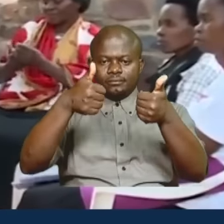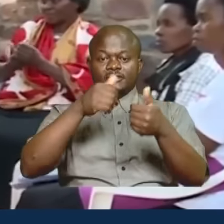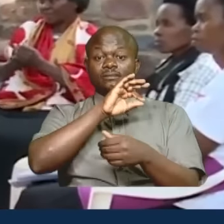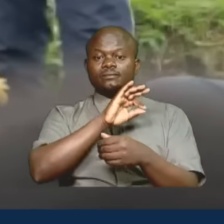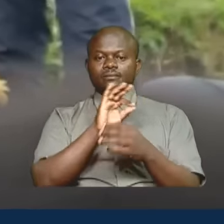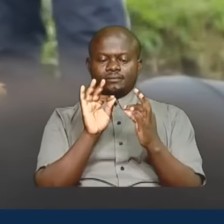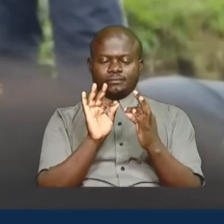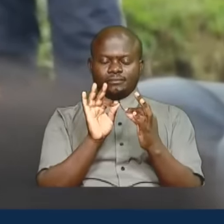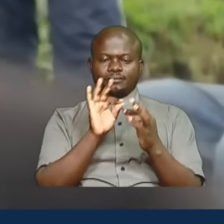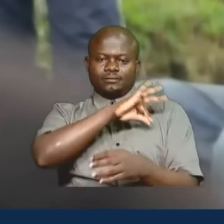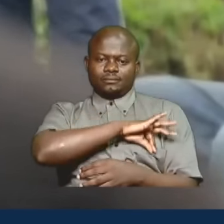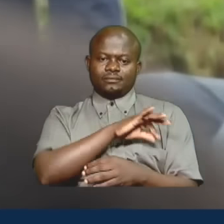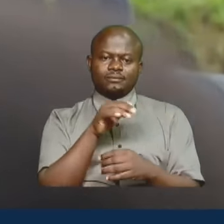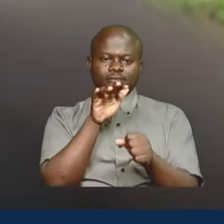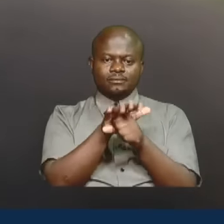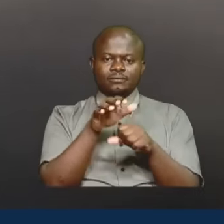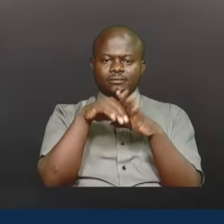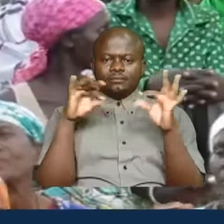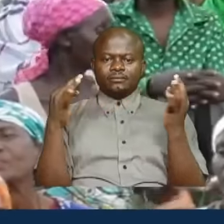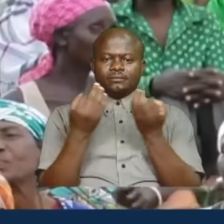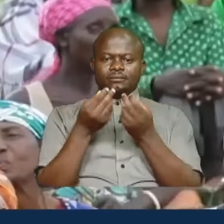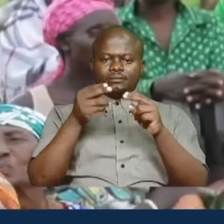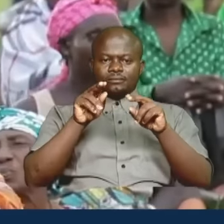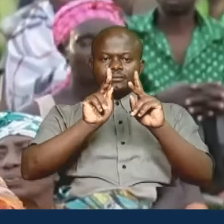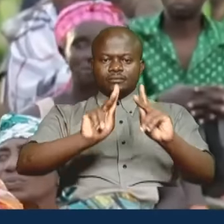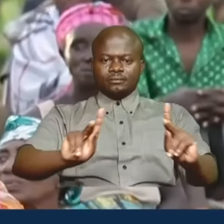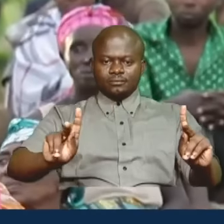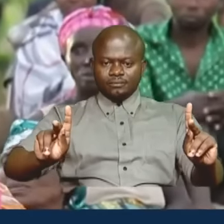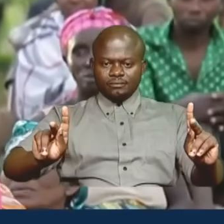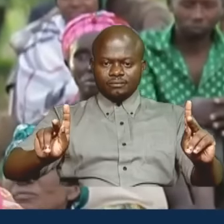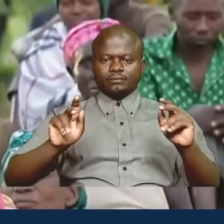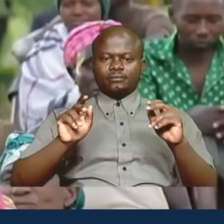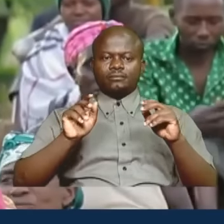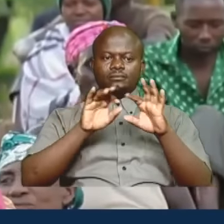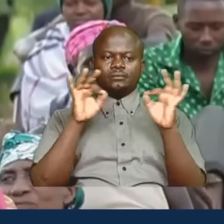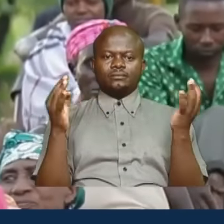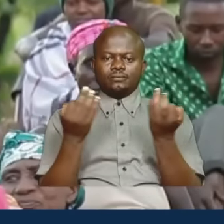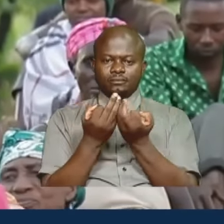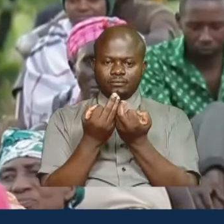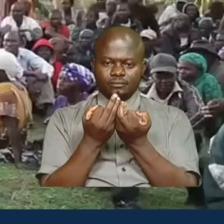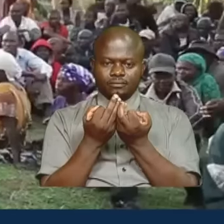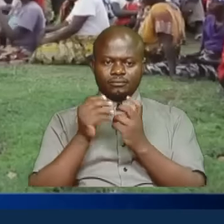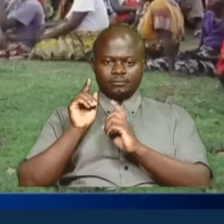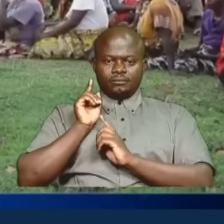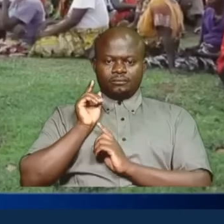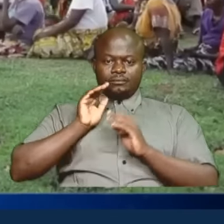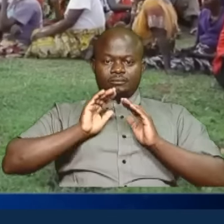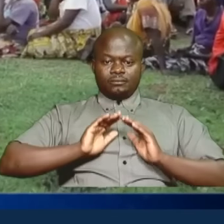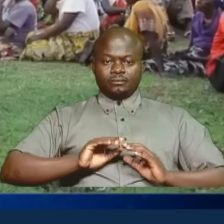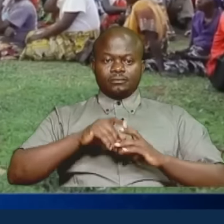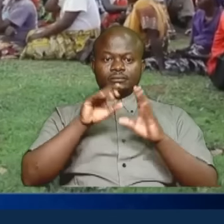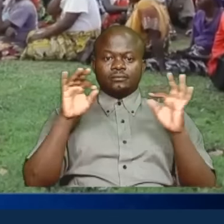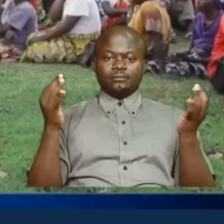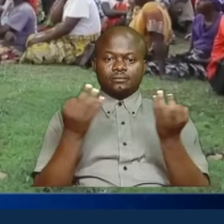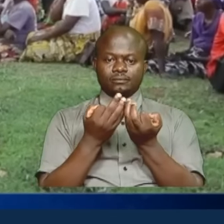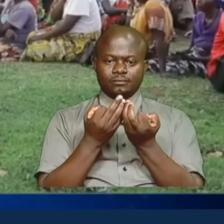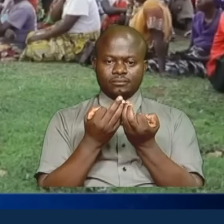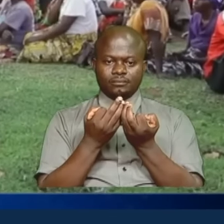mu muryango haba amahoro, umuryango uratekana, umuryango